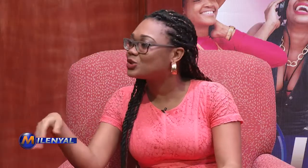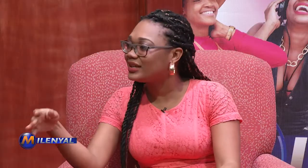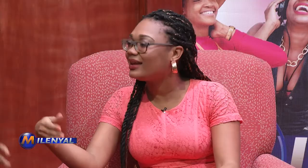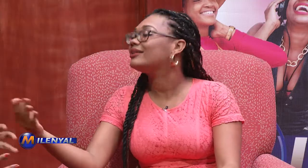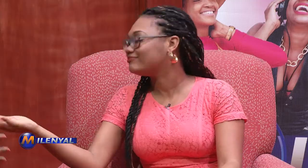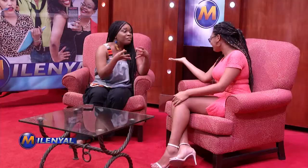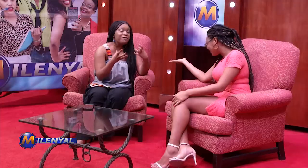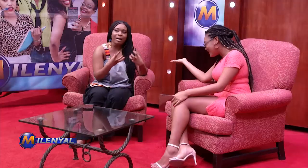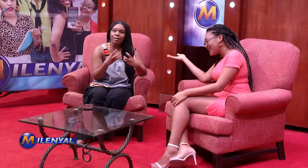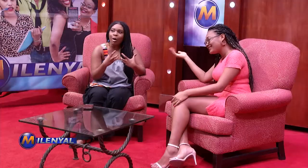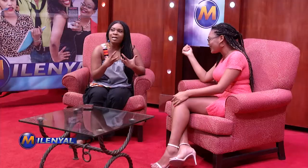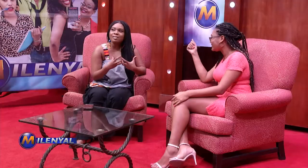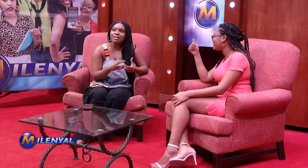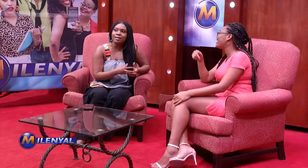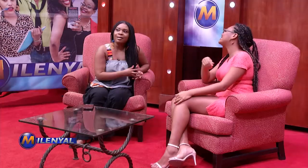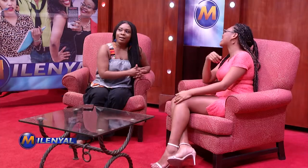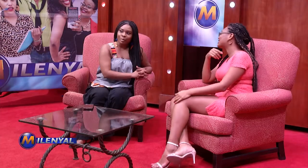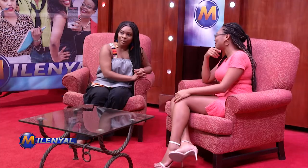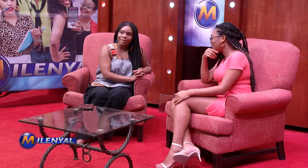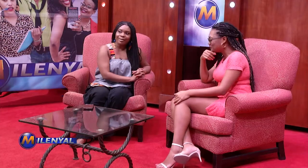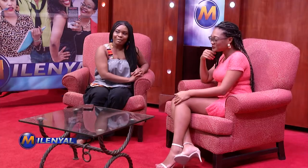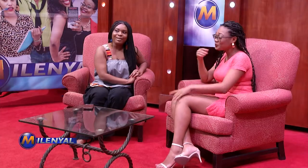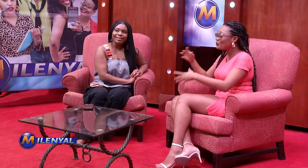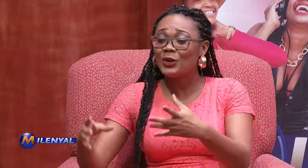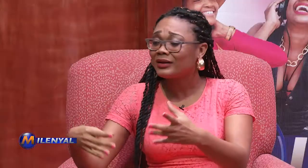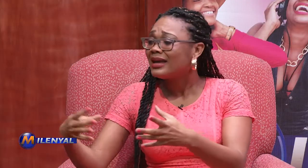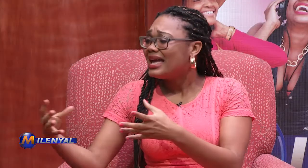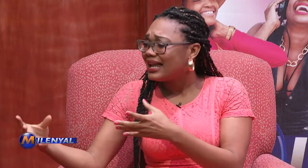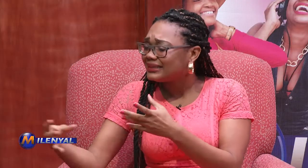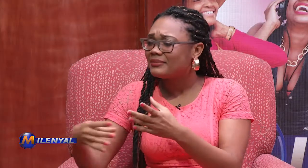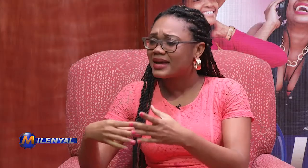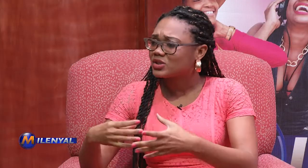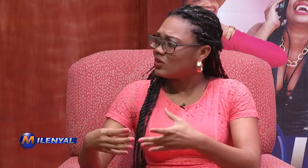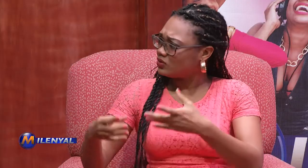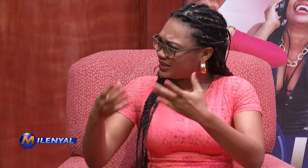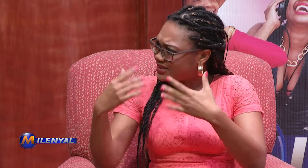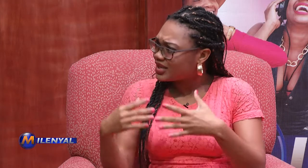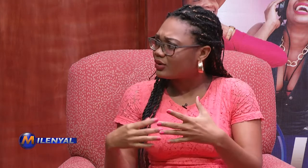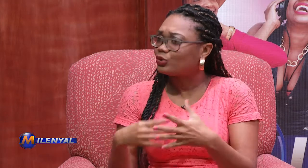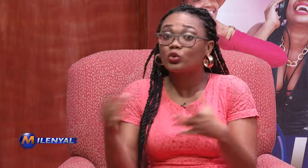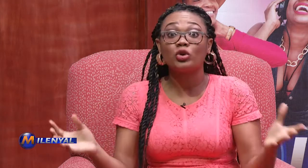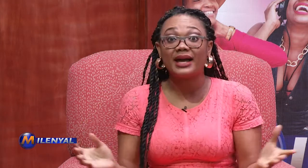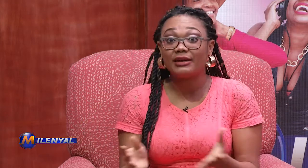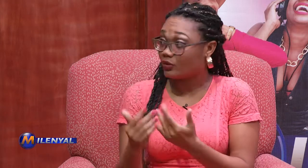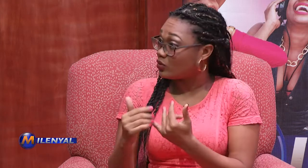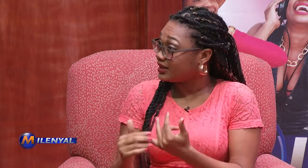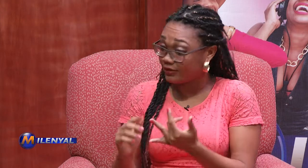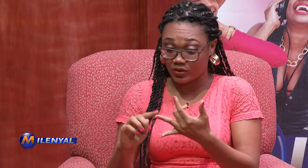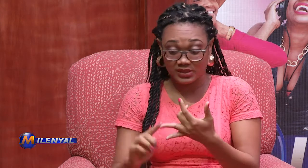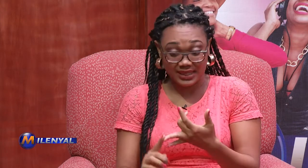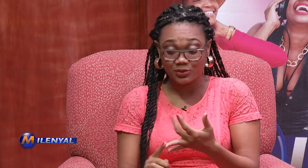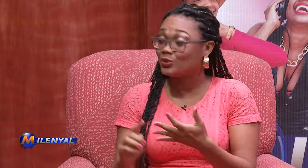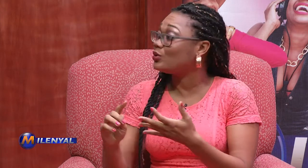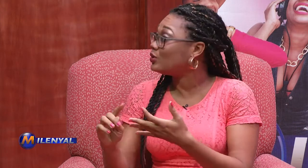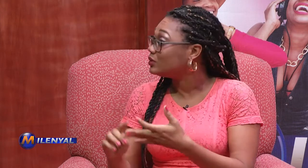la pression donc, compétition était faite commencer. Exactement. Oui. Oui. Donc, à la Télémax, on exigeait que tout le monde allait, il faut qu'on connaît, il faut